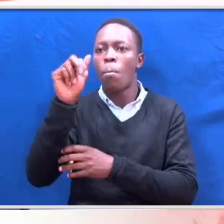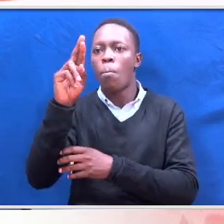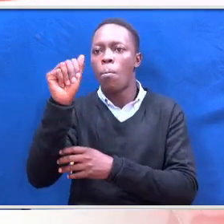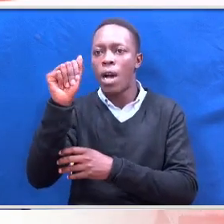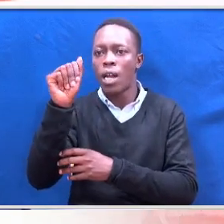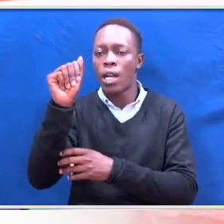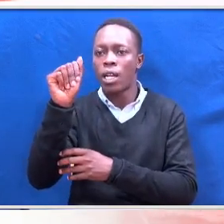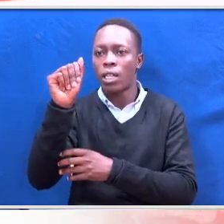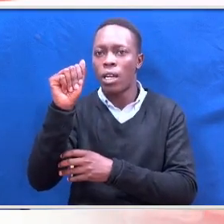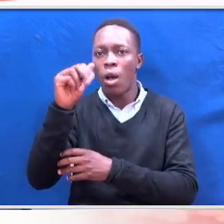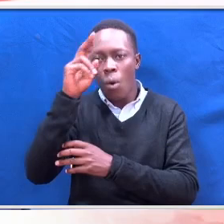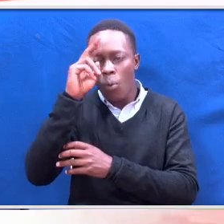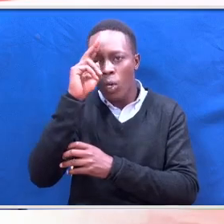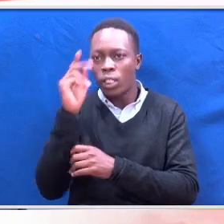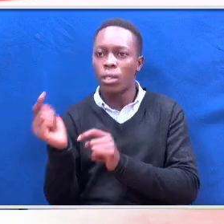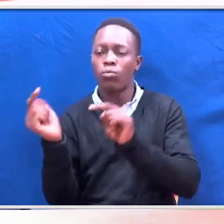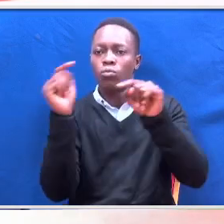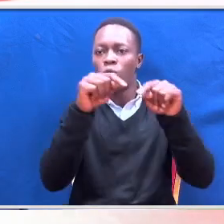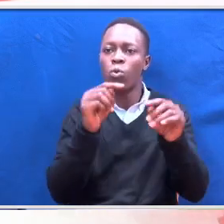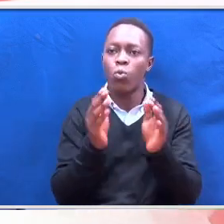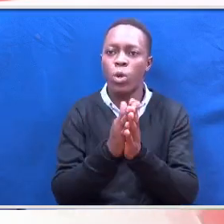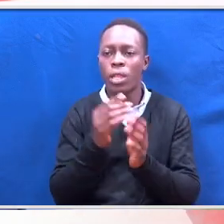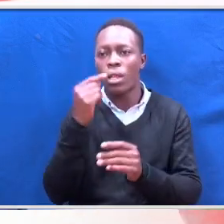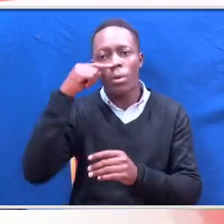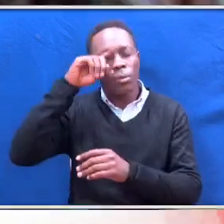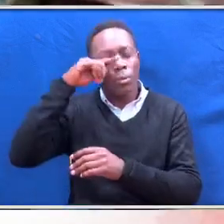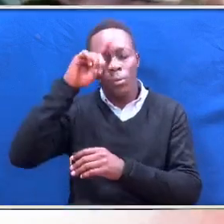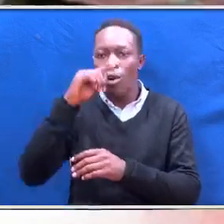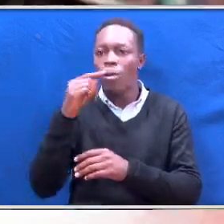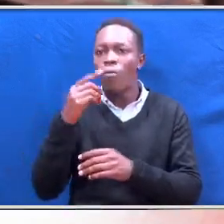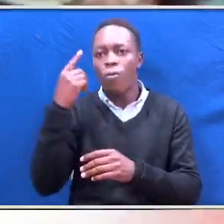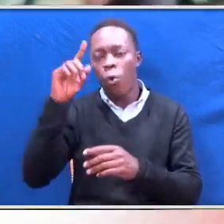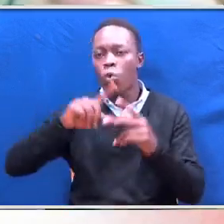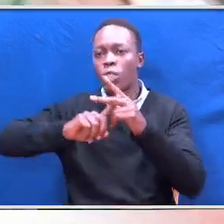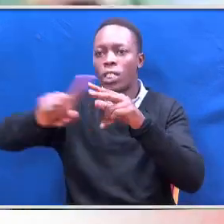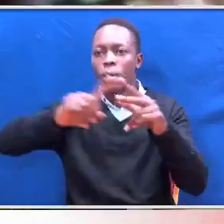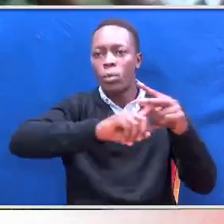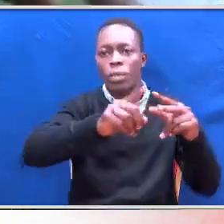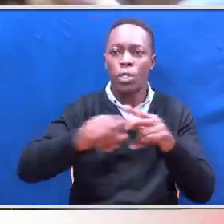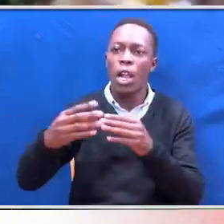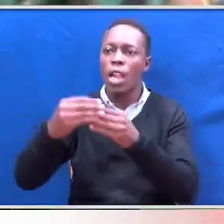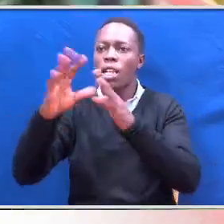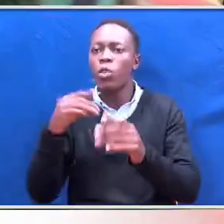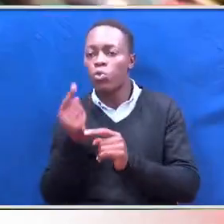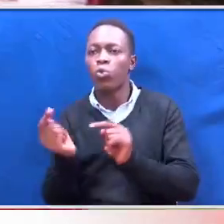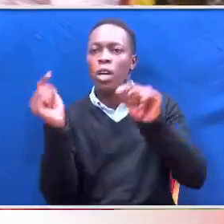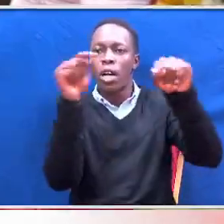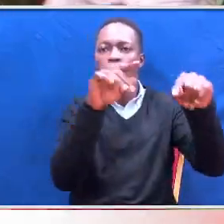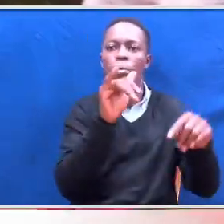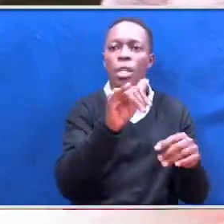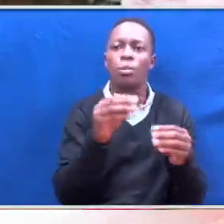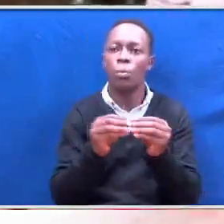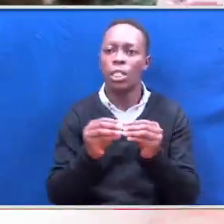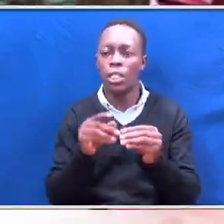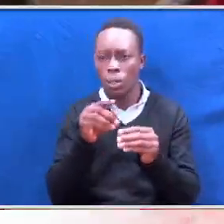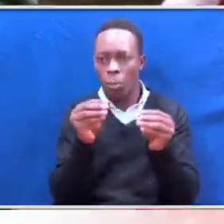Tharaka Nithi. Polisi walitumia vitoa machozi kuwafurusha viongozi waliokuwa wamehudhuria katika mkutano huo.